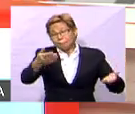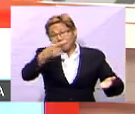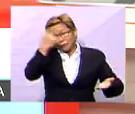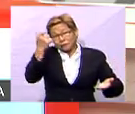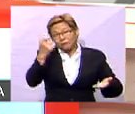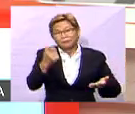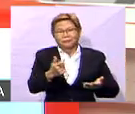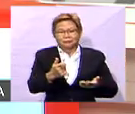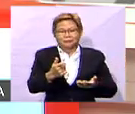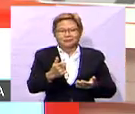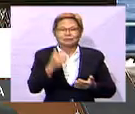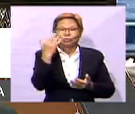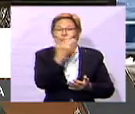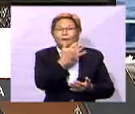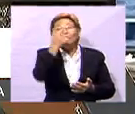warna parti.